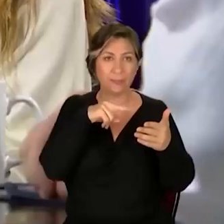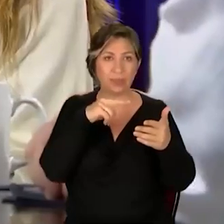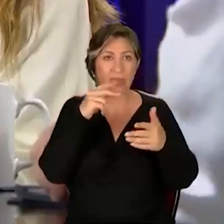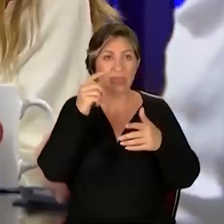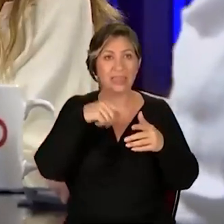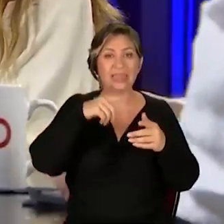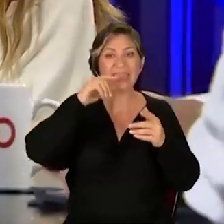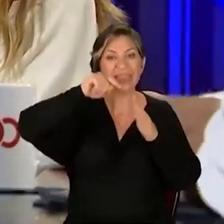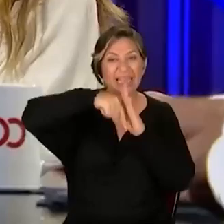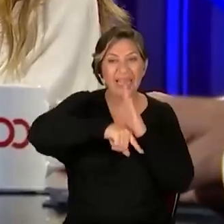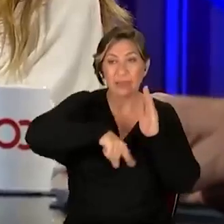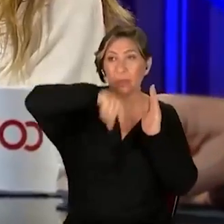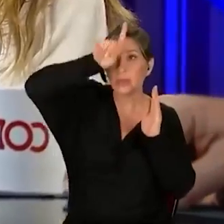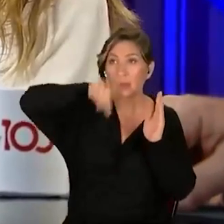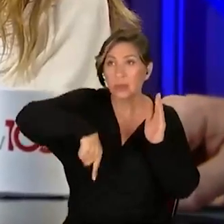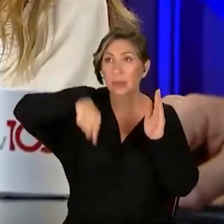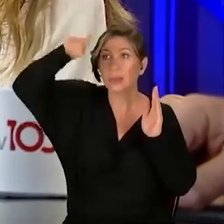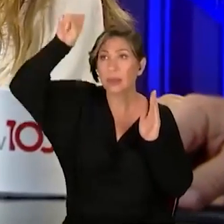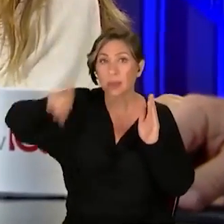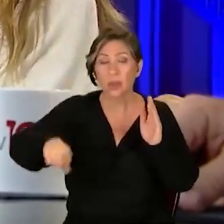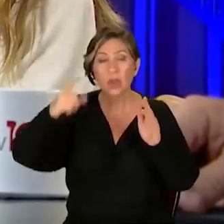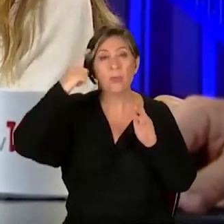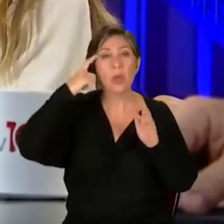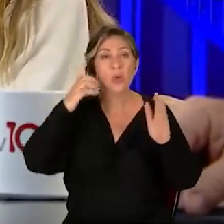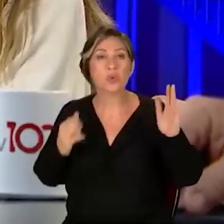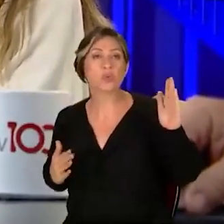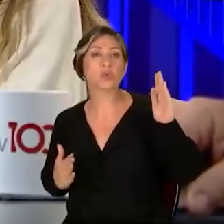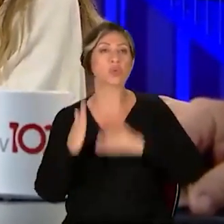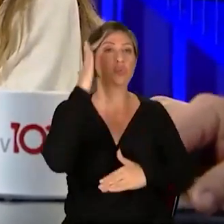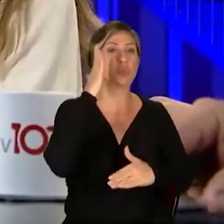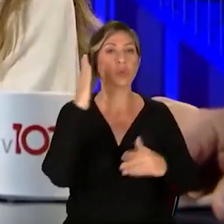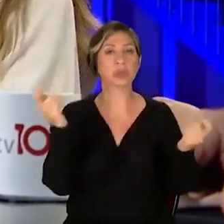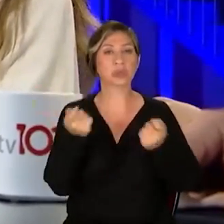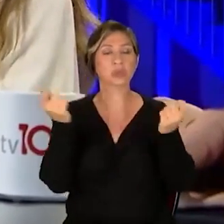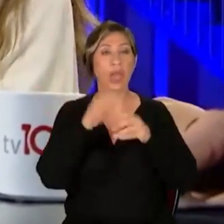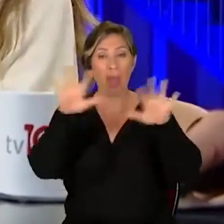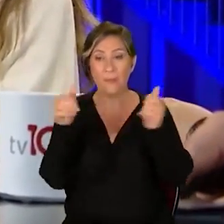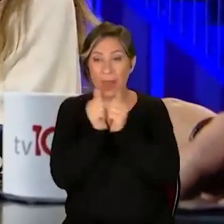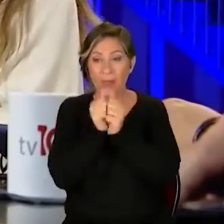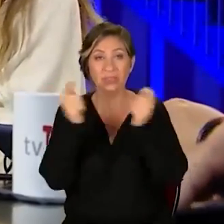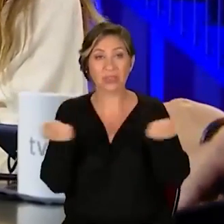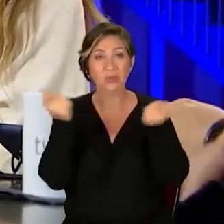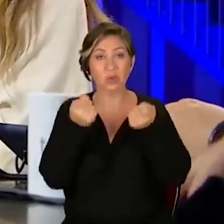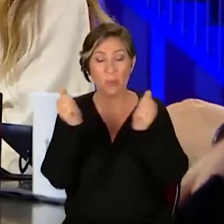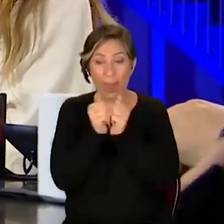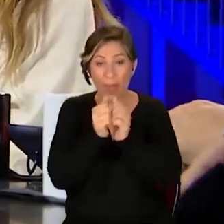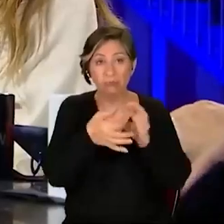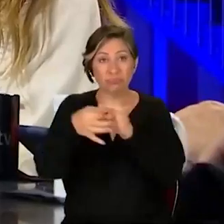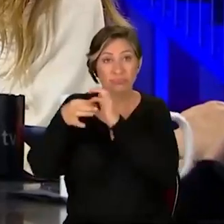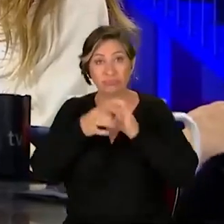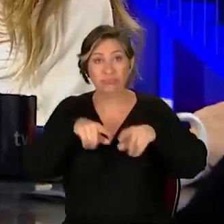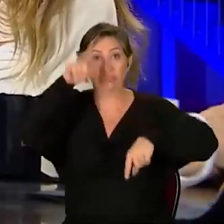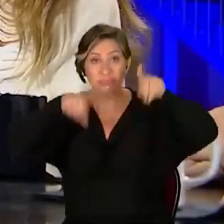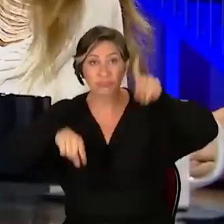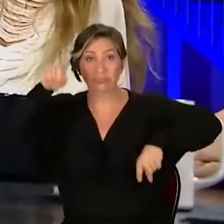zaman, derin dalgaları gördüğüm zaman artık diyorum beyin şahlaşmış, artık şahlanmış, hep beraber çalışıyorlar, ne güzel senkronize olmuş diyorum.